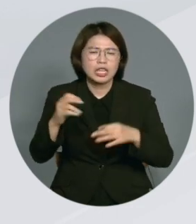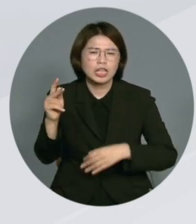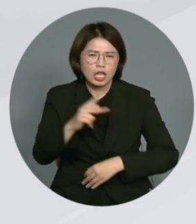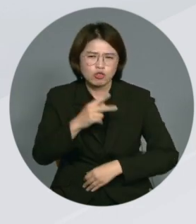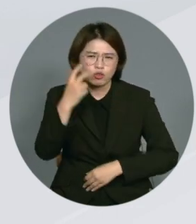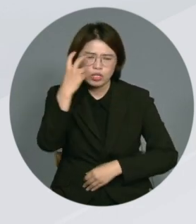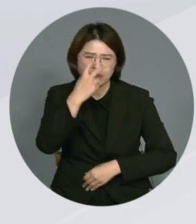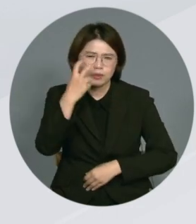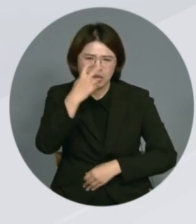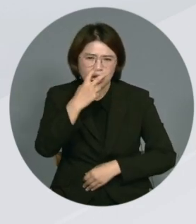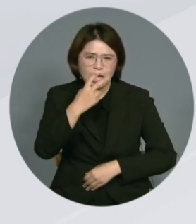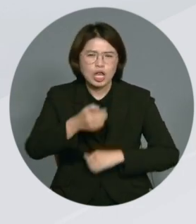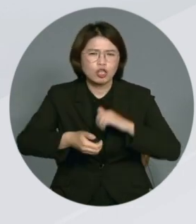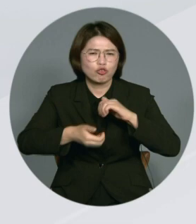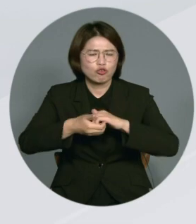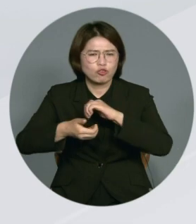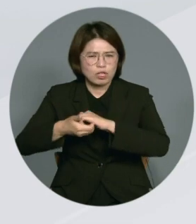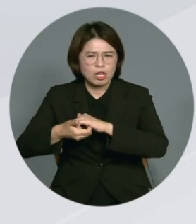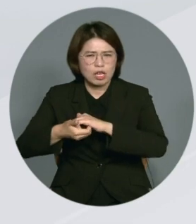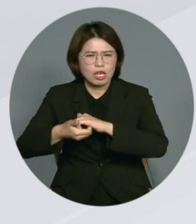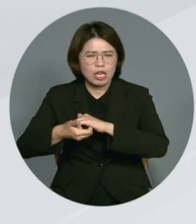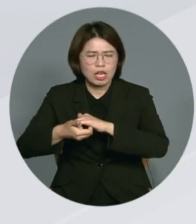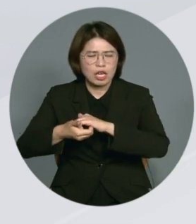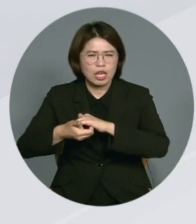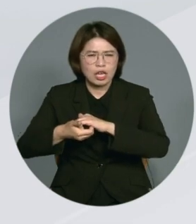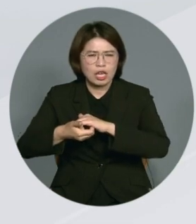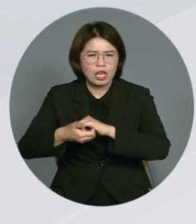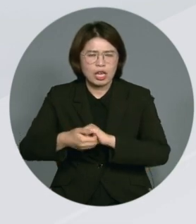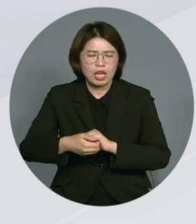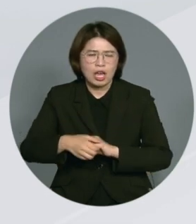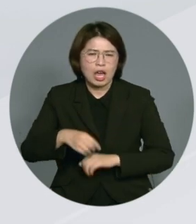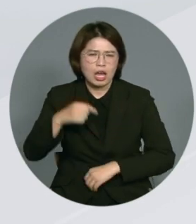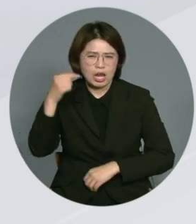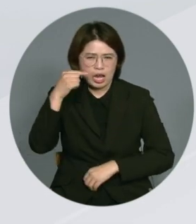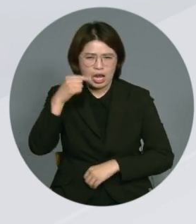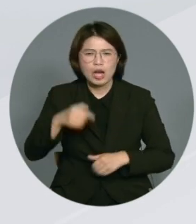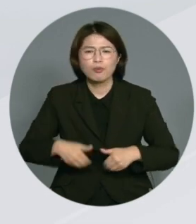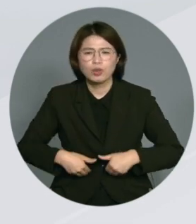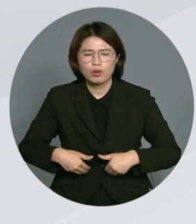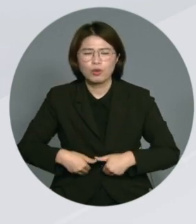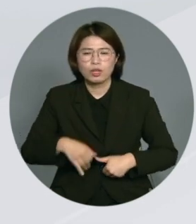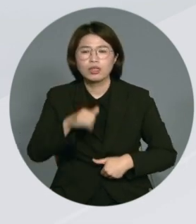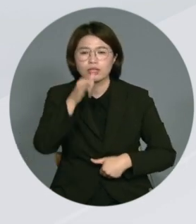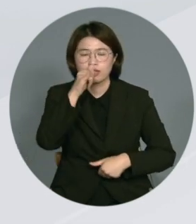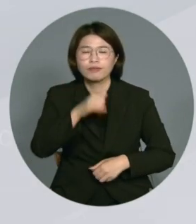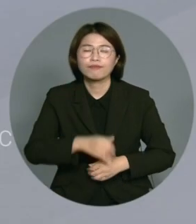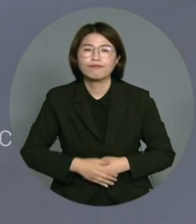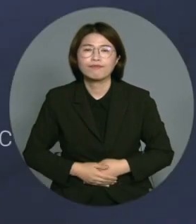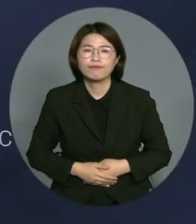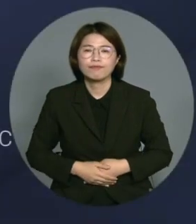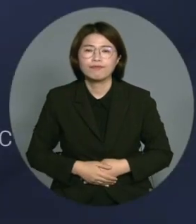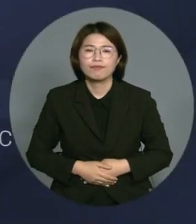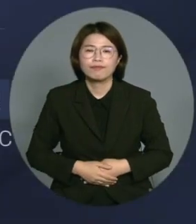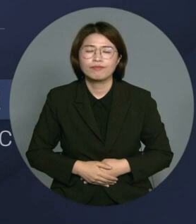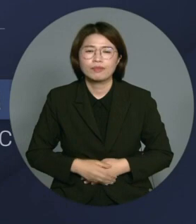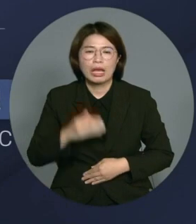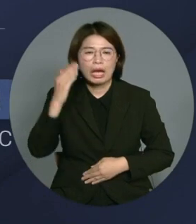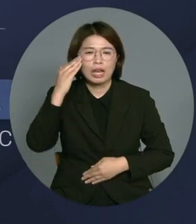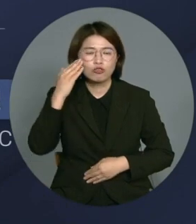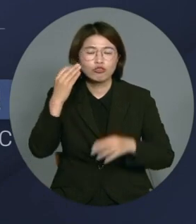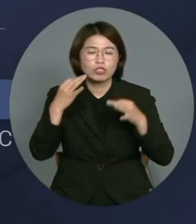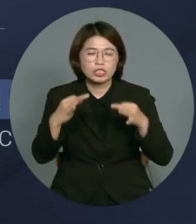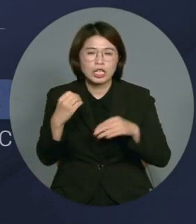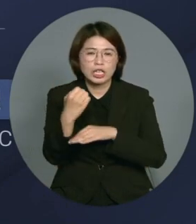대출 어떤 심사라든가 규제라는 이런 것들을 지속적으로 강화할 필요가 있다고 보는 게 맞을 것 같습니다.